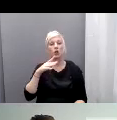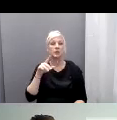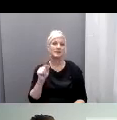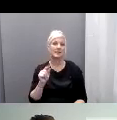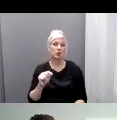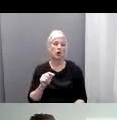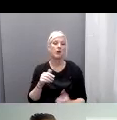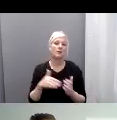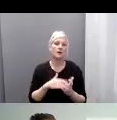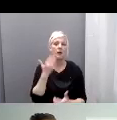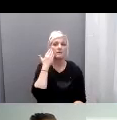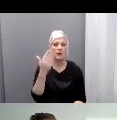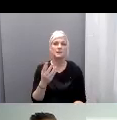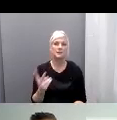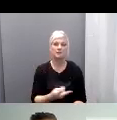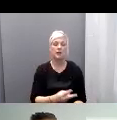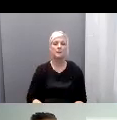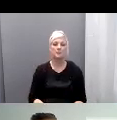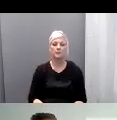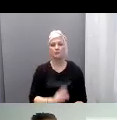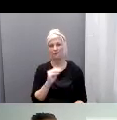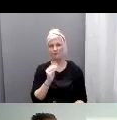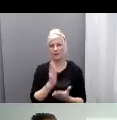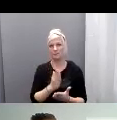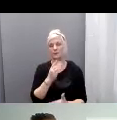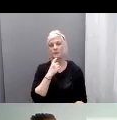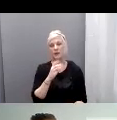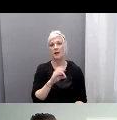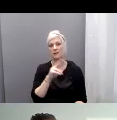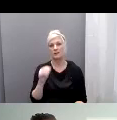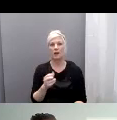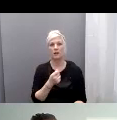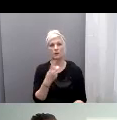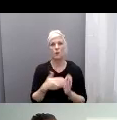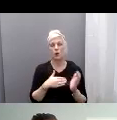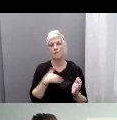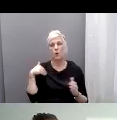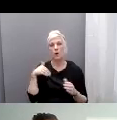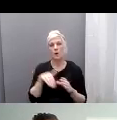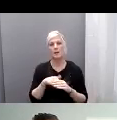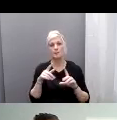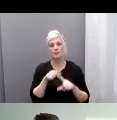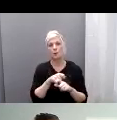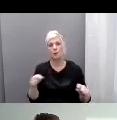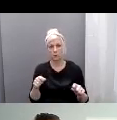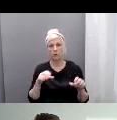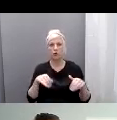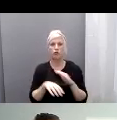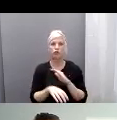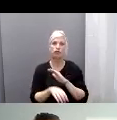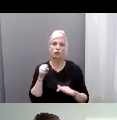jag, inför framtiden. Absolut. Vi har ju några av våra medlemsförbund som har tagit i de här